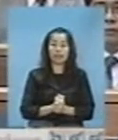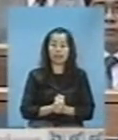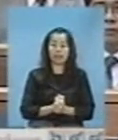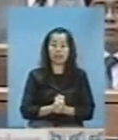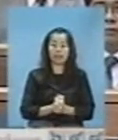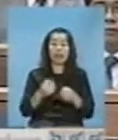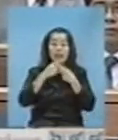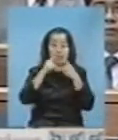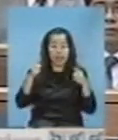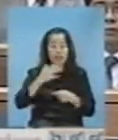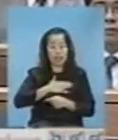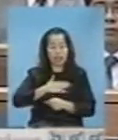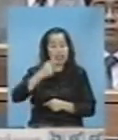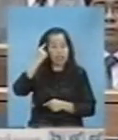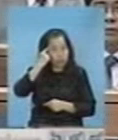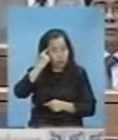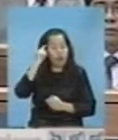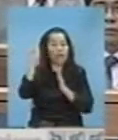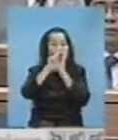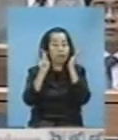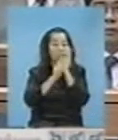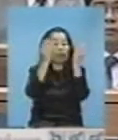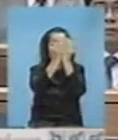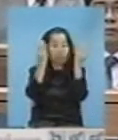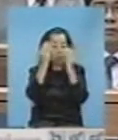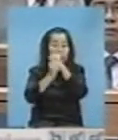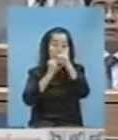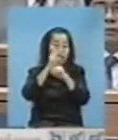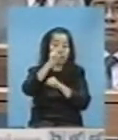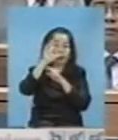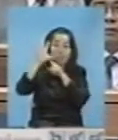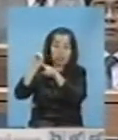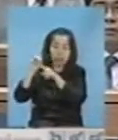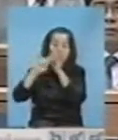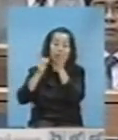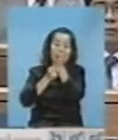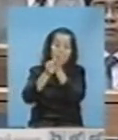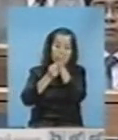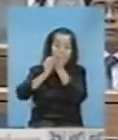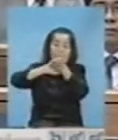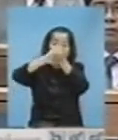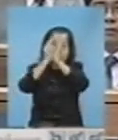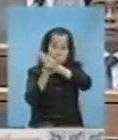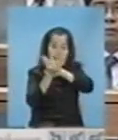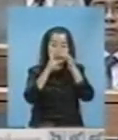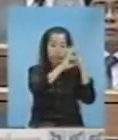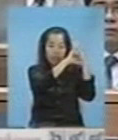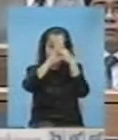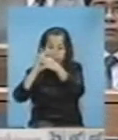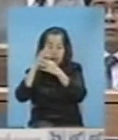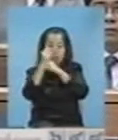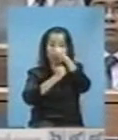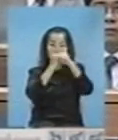แต่เพราะเห็นว่ารัฐธรรมนูญฉบับปัจจุบันได้ปรับปรุงแก้ไขจุดอ่อนของรัฐธรรมนูญ